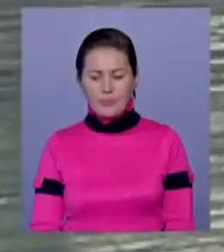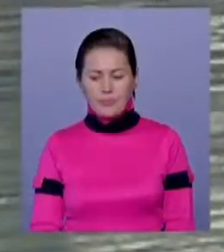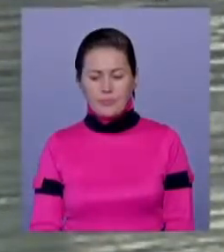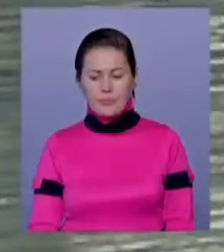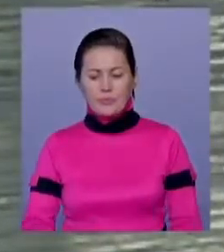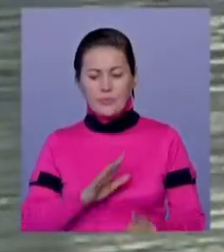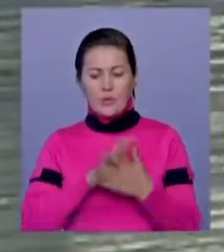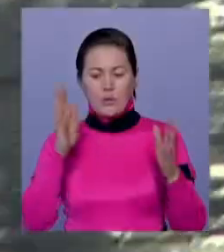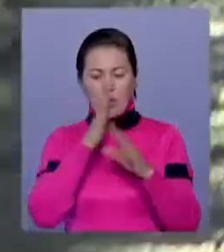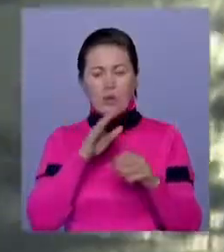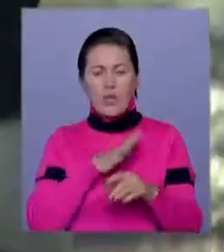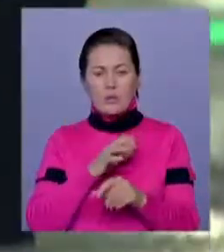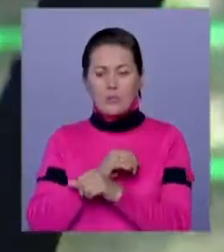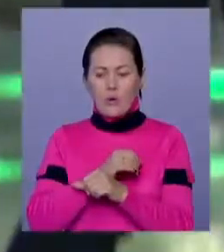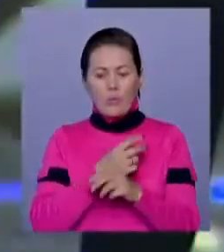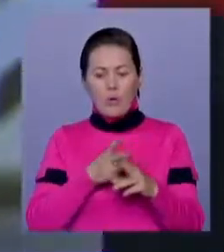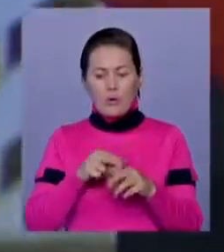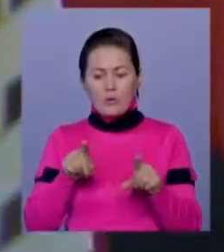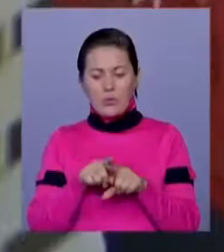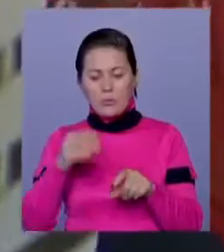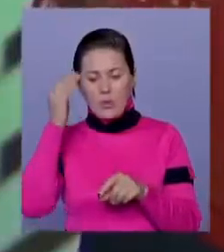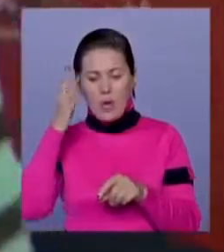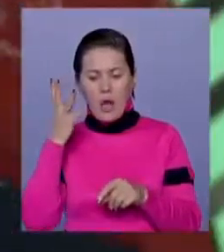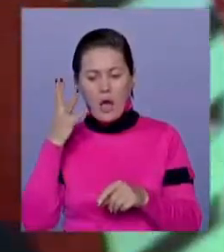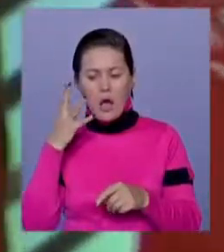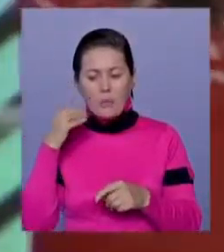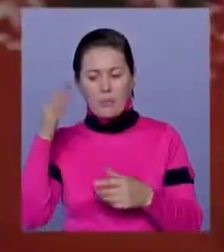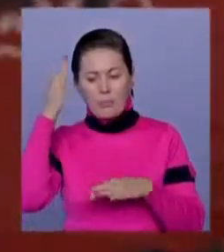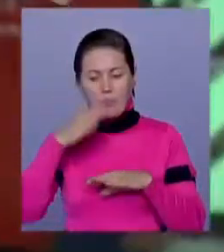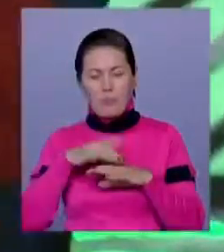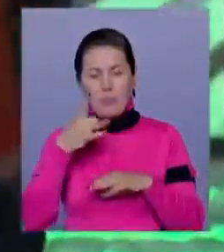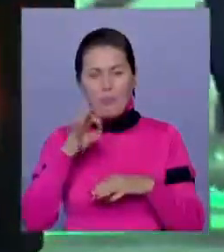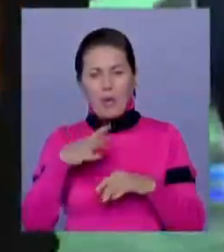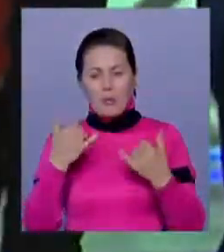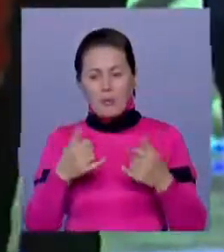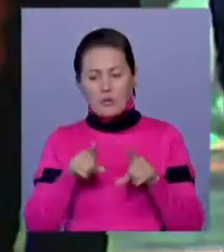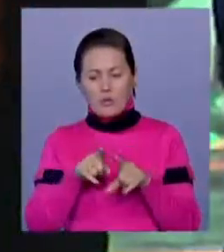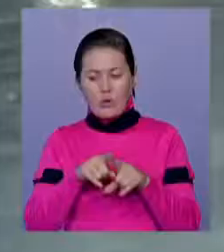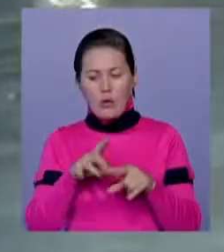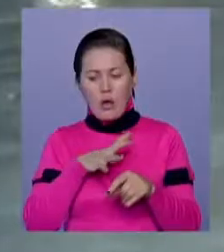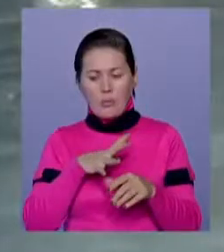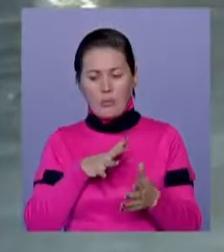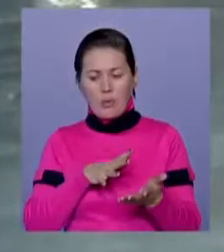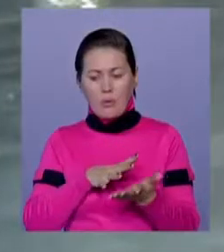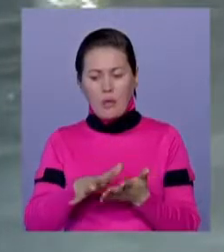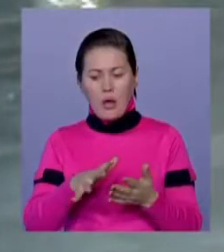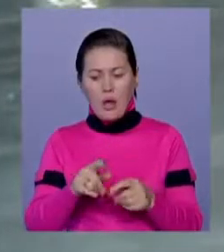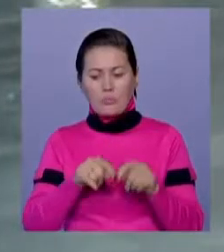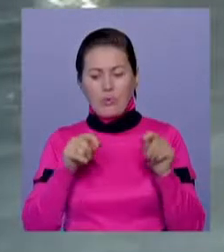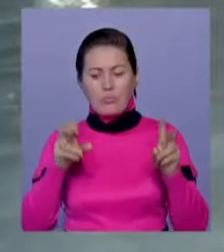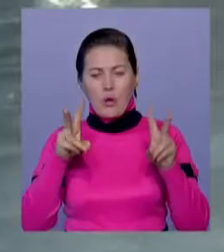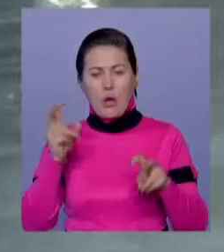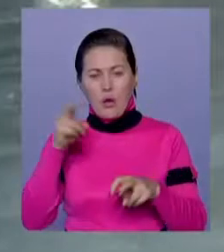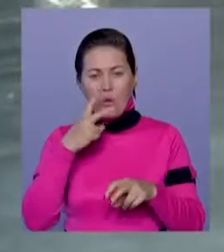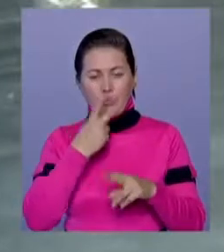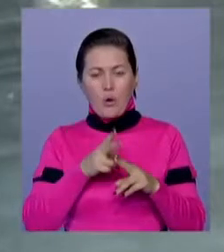Таза ауа мен белсенді демалысқа не жетсін. Бұл пікірді Алматы әкімі Бауыржан Байбек те айтып, бүгін ол ашық аспан астындағы сырғанақтың ашылуына арнай келіп